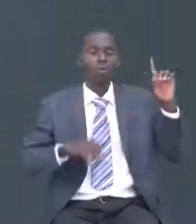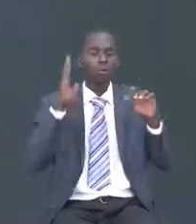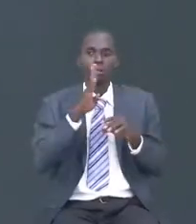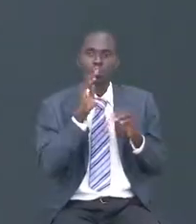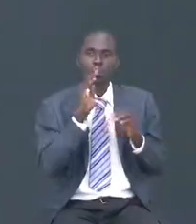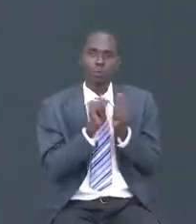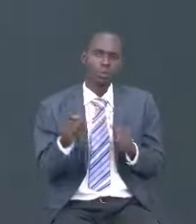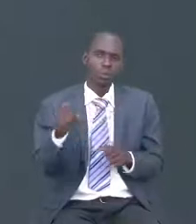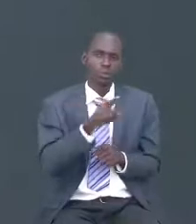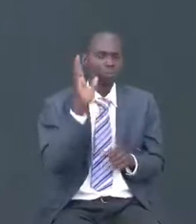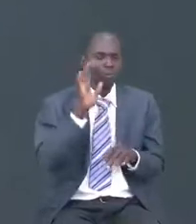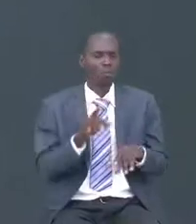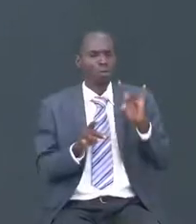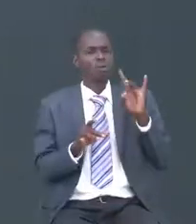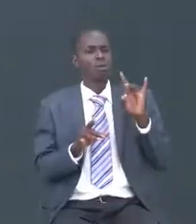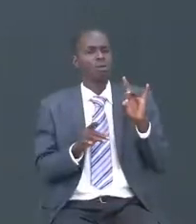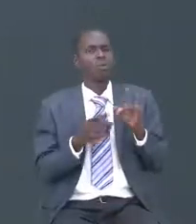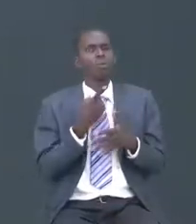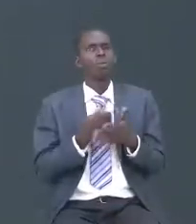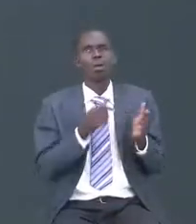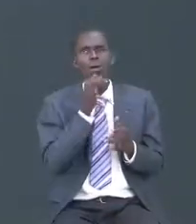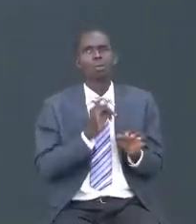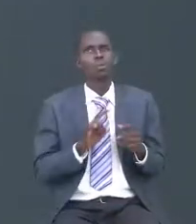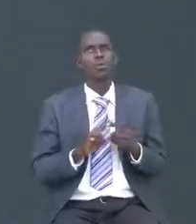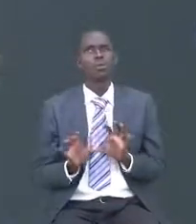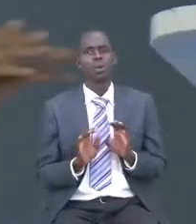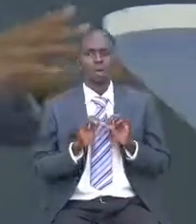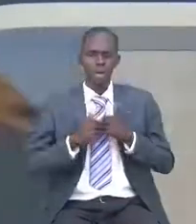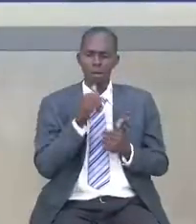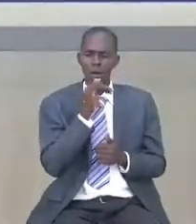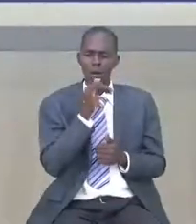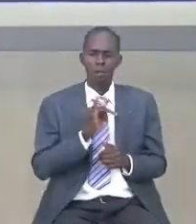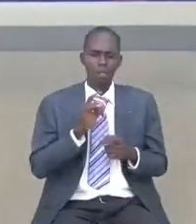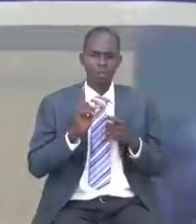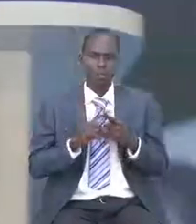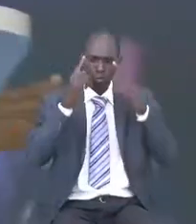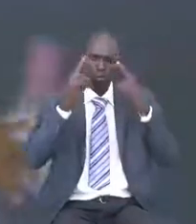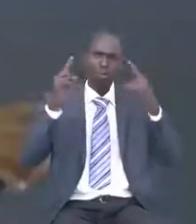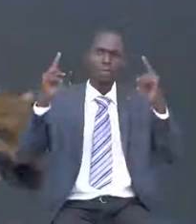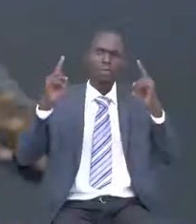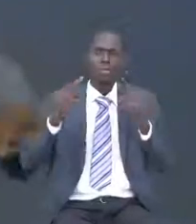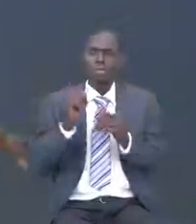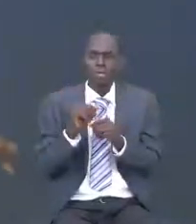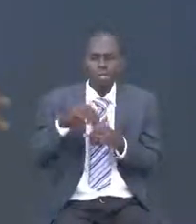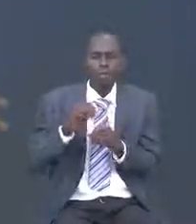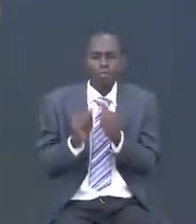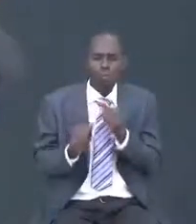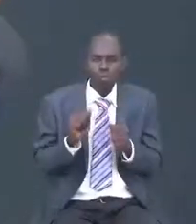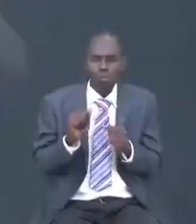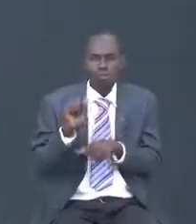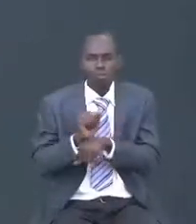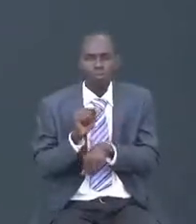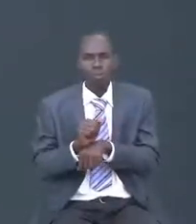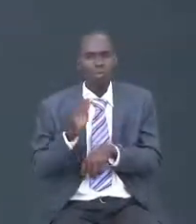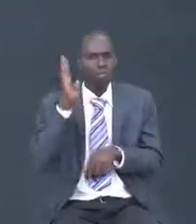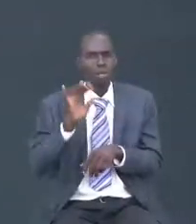comment découvrir? Qu'est-ce que je dois faire? Comment je dois le réaliser? Et quelle profession dois-je embrasser? Le